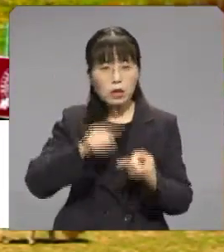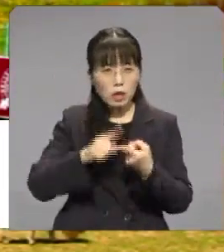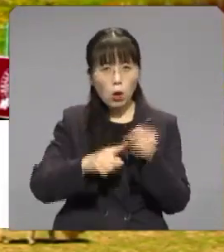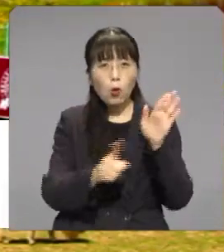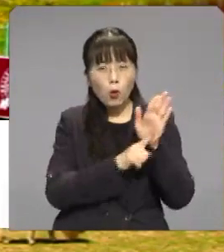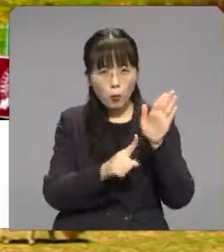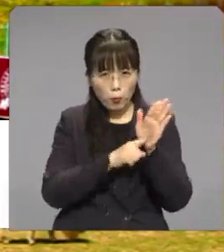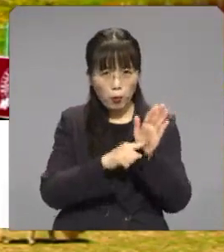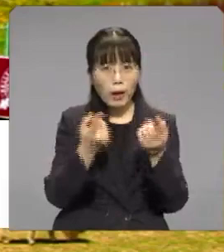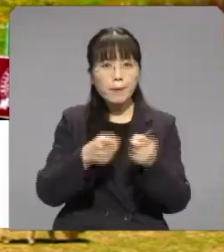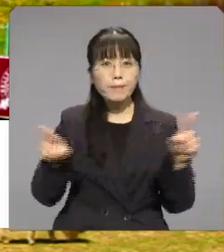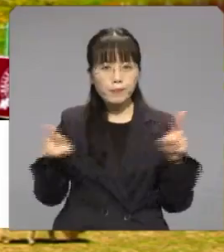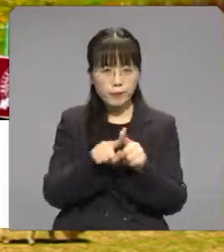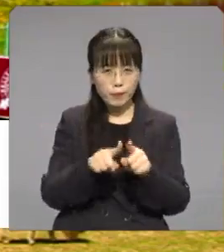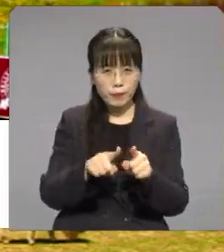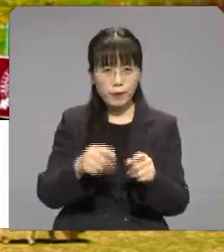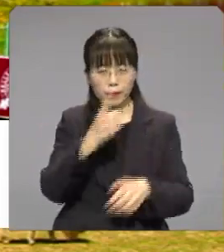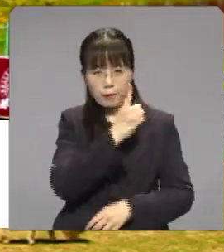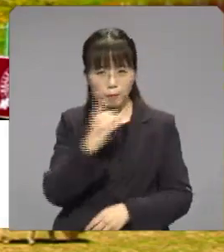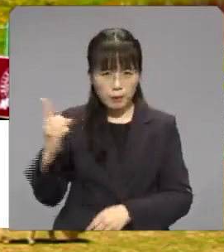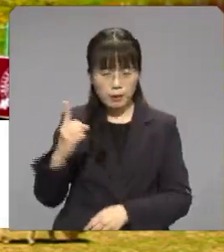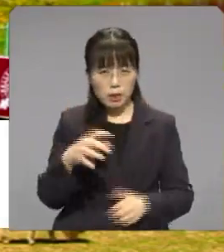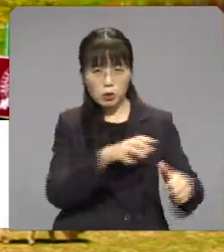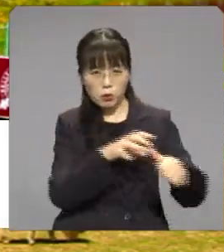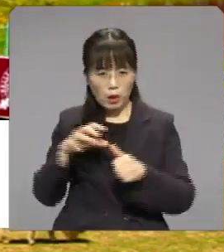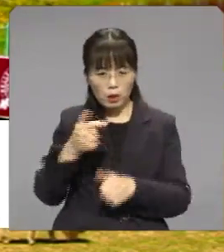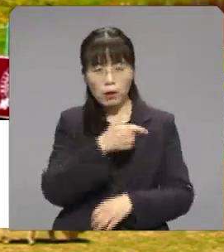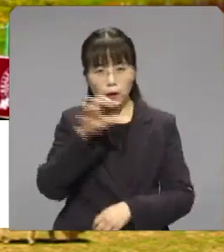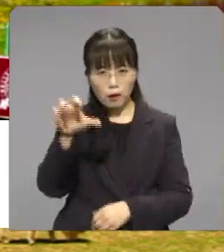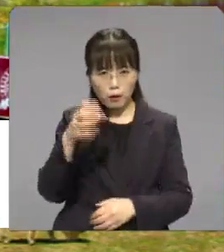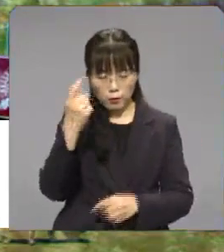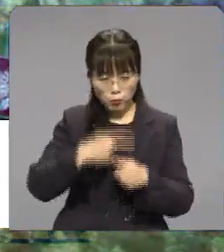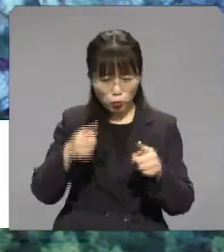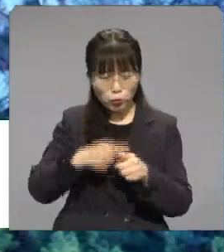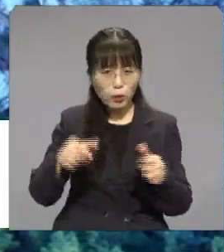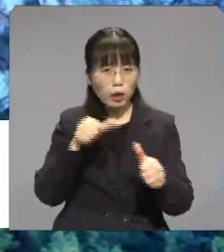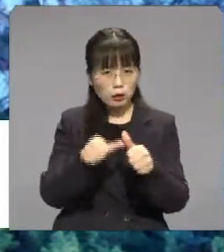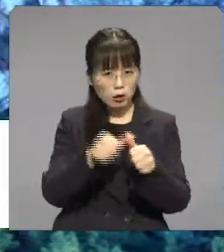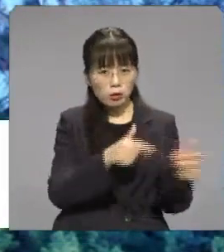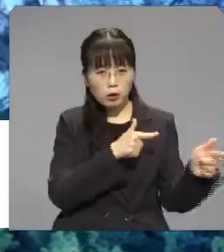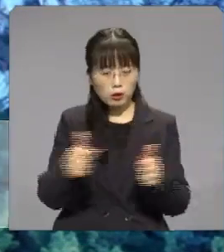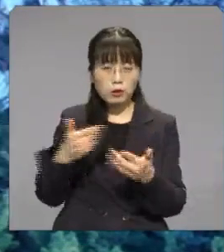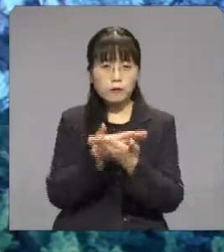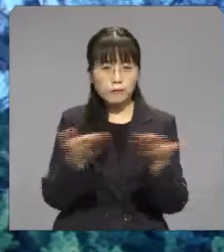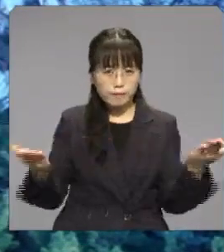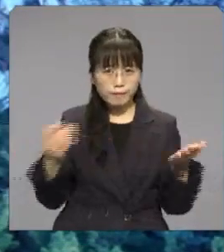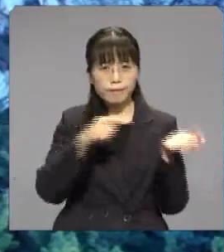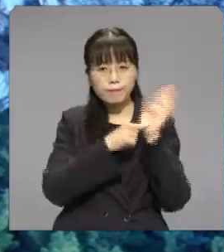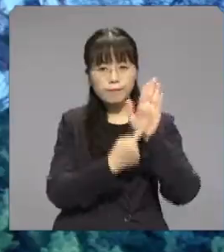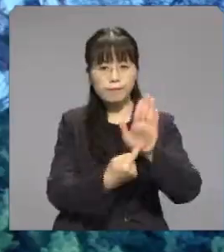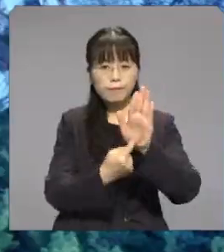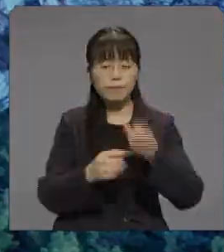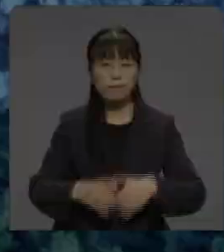홍보 마케팅과 함께 빅데이터를 활용한 관광지 현황 분석과 컨설팅 등을 제공한다고